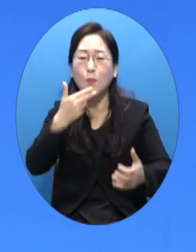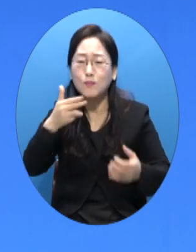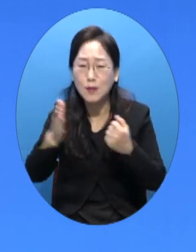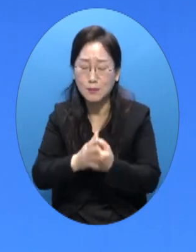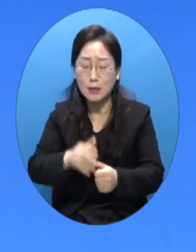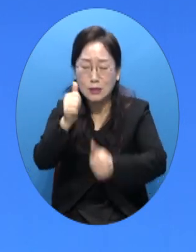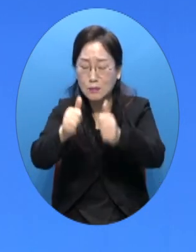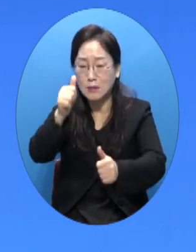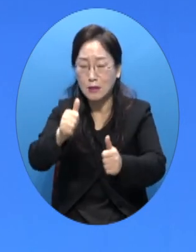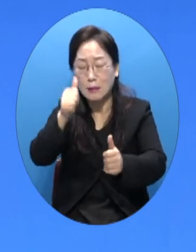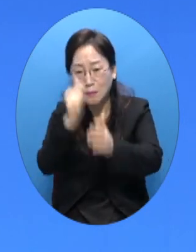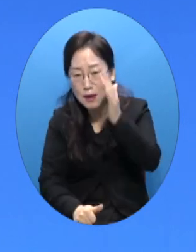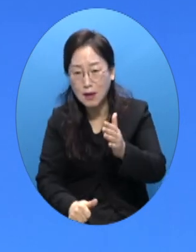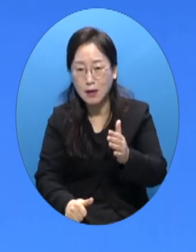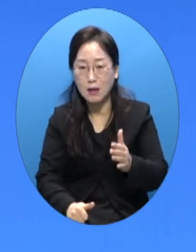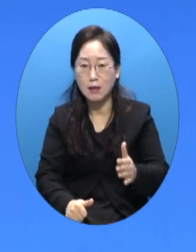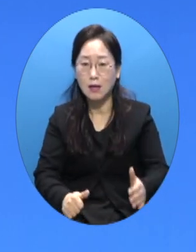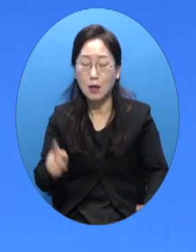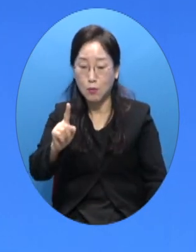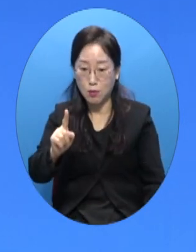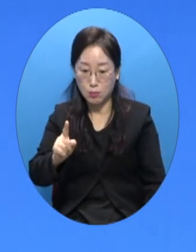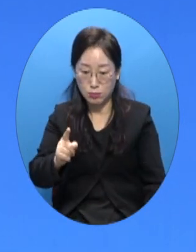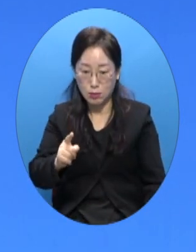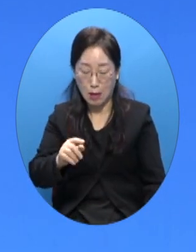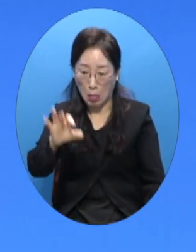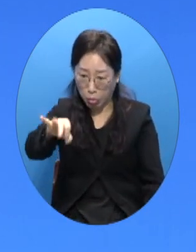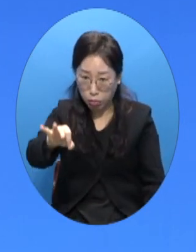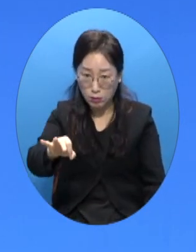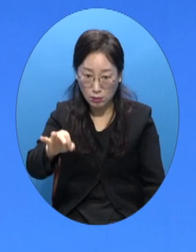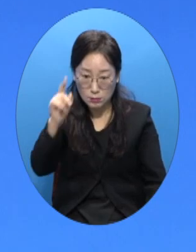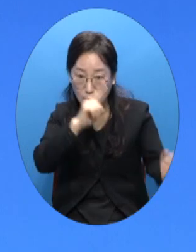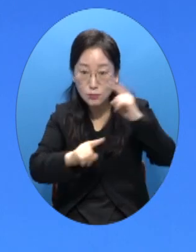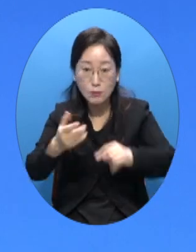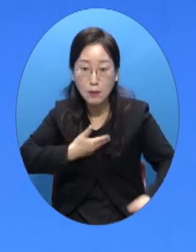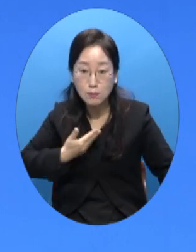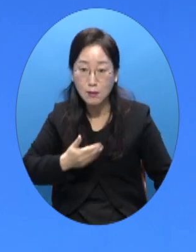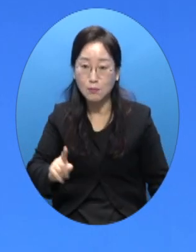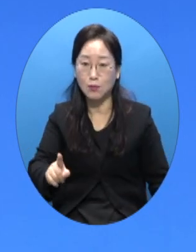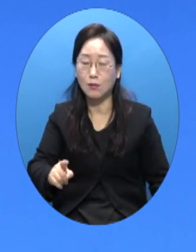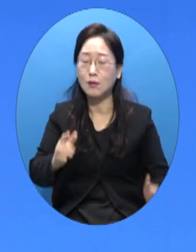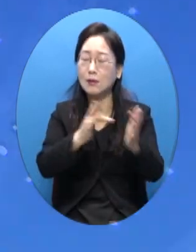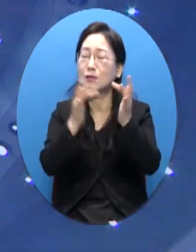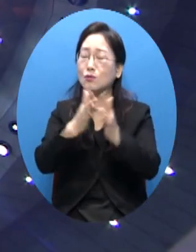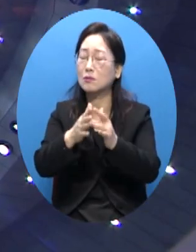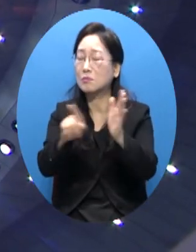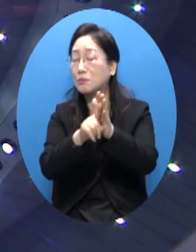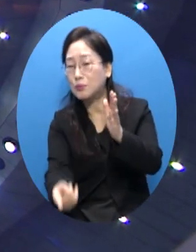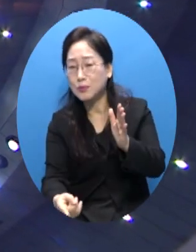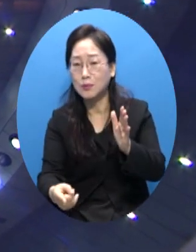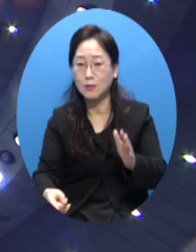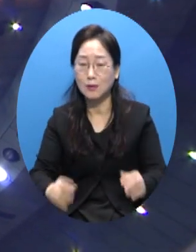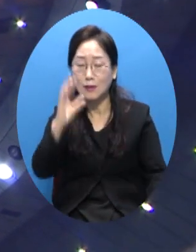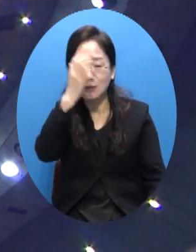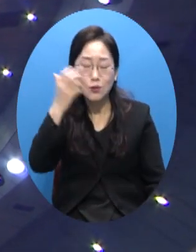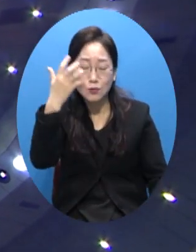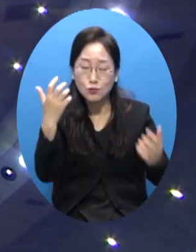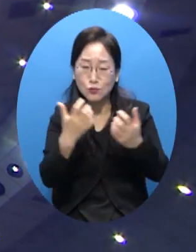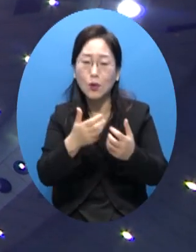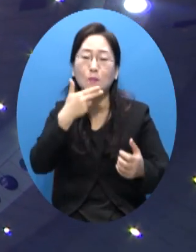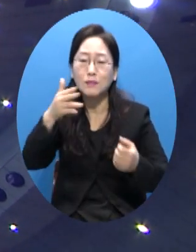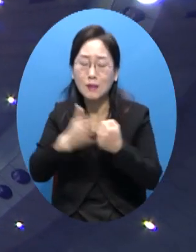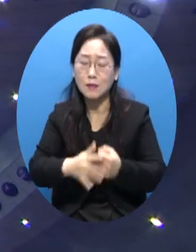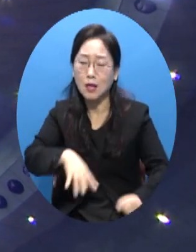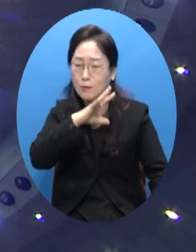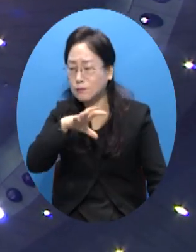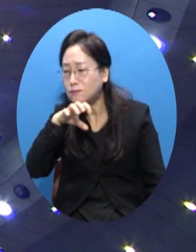성령 충만하지 않으니까 아무것도 아데 상처받고 성령 충만하지 않으니까 주님께로부터 멀어지고 성령 충만하지 않으니까 원망과 불평을